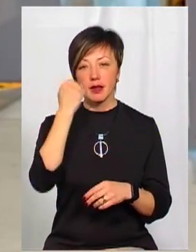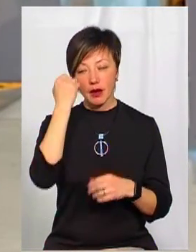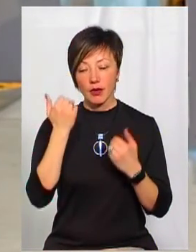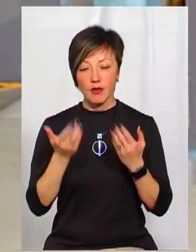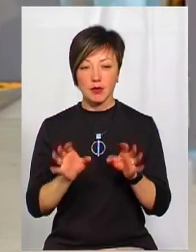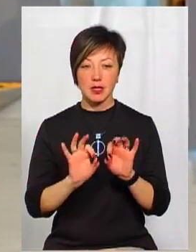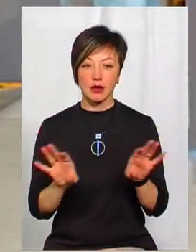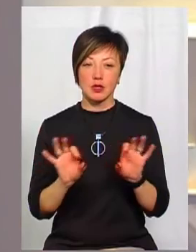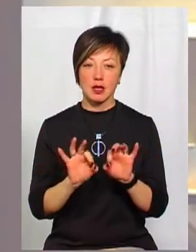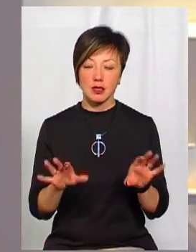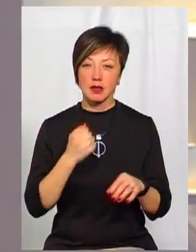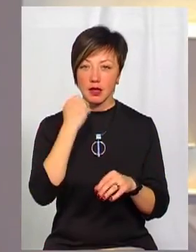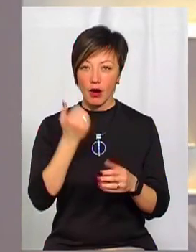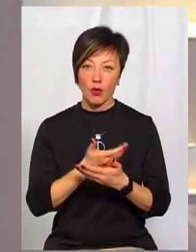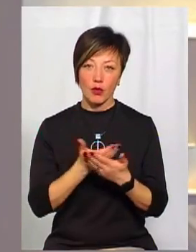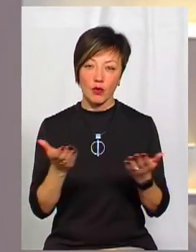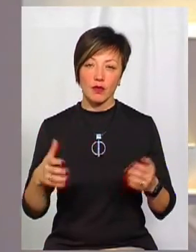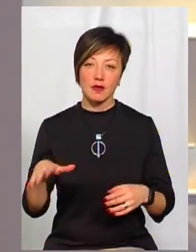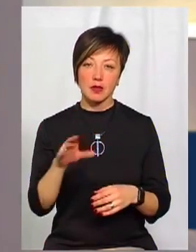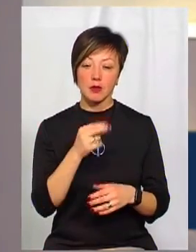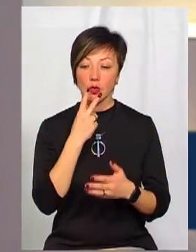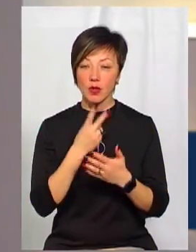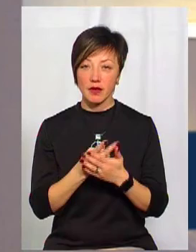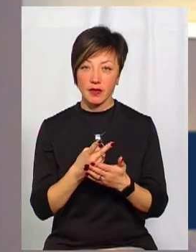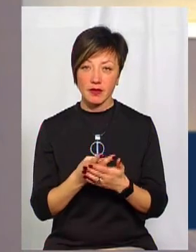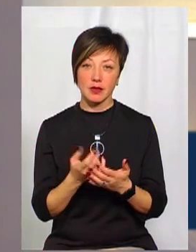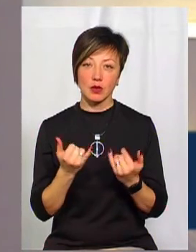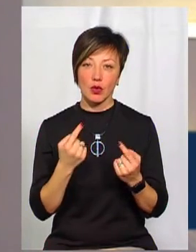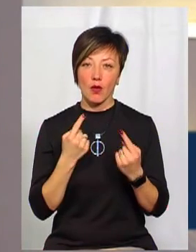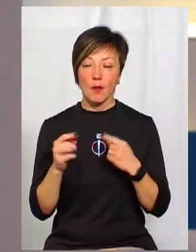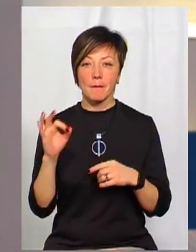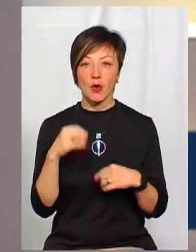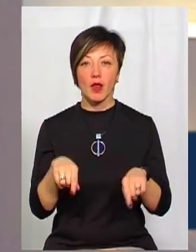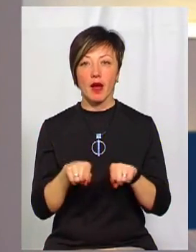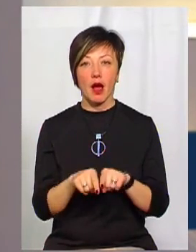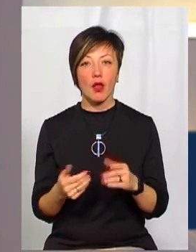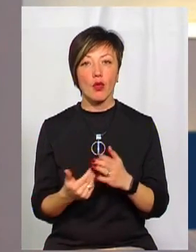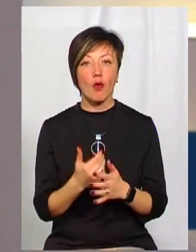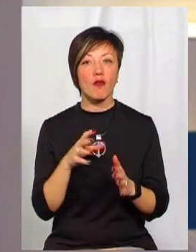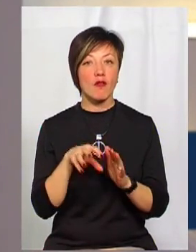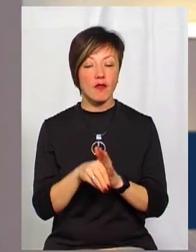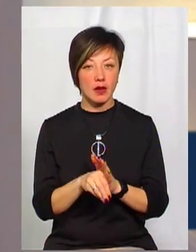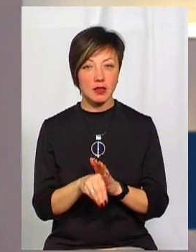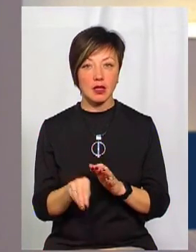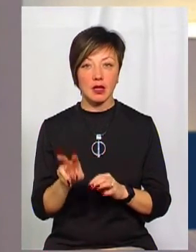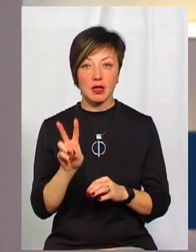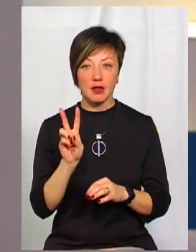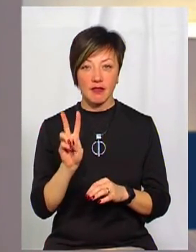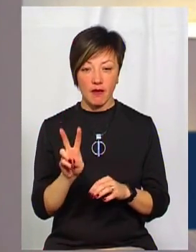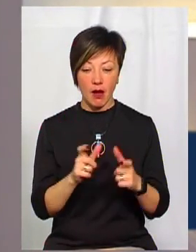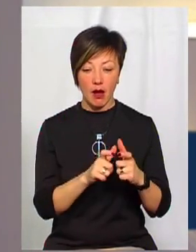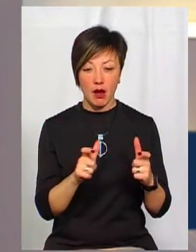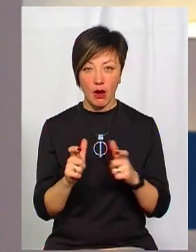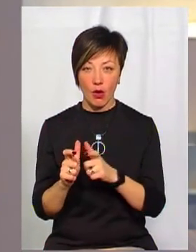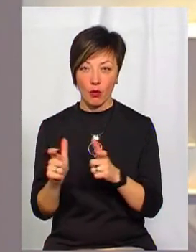Дякую вам за роз'яснення. Дякую всім, хто дивився. Ми сьогодні говорили про таке нововведення, як два рахунки